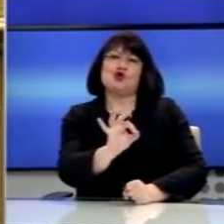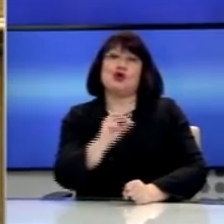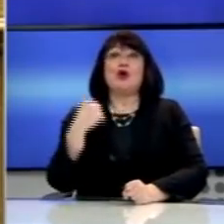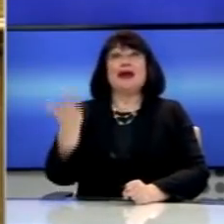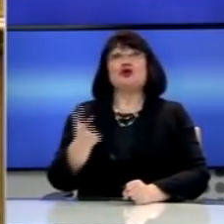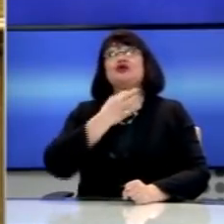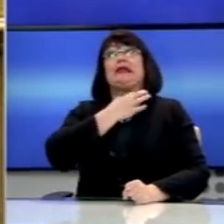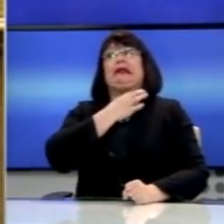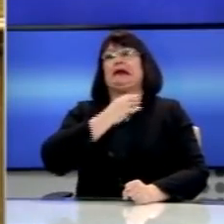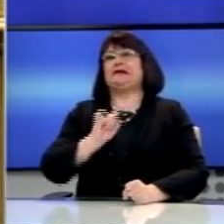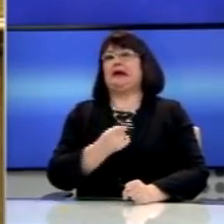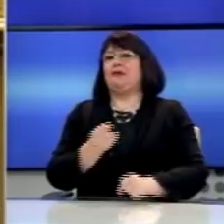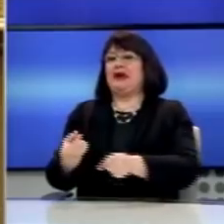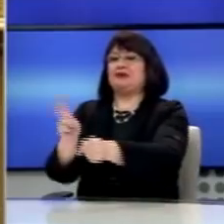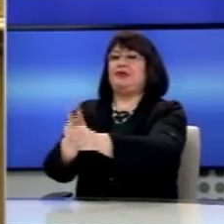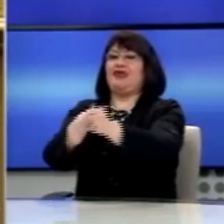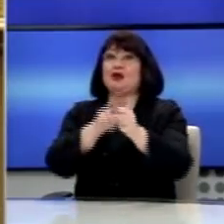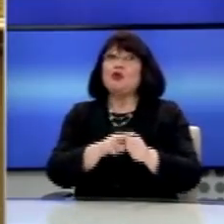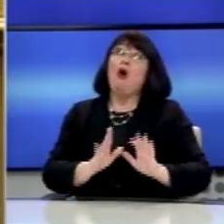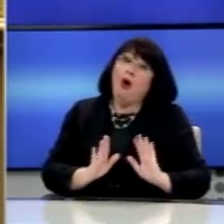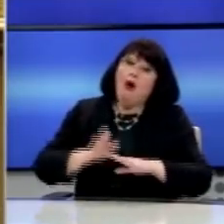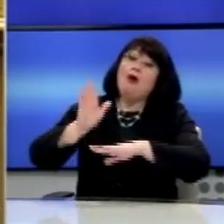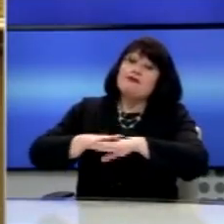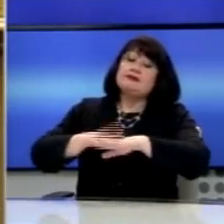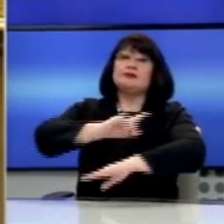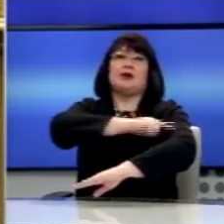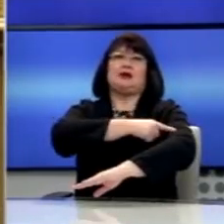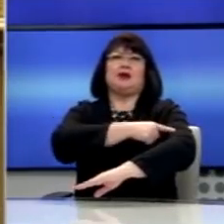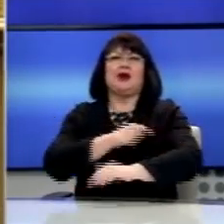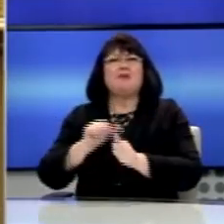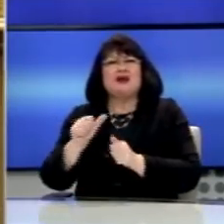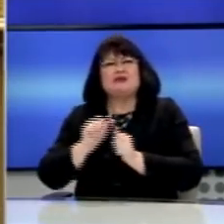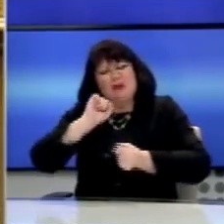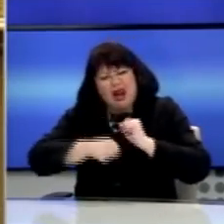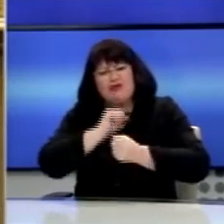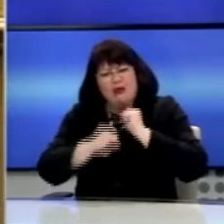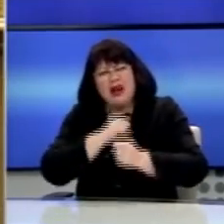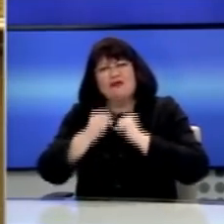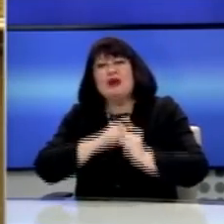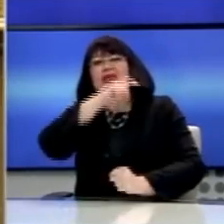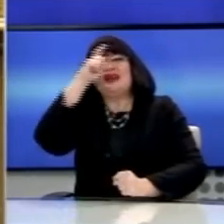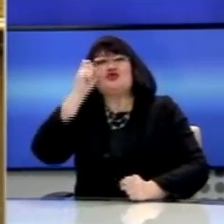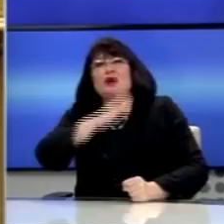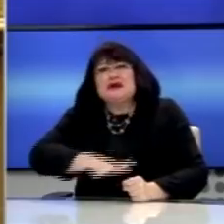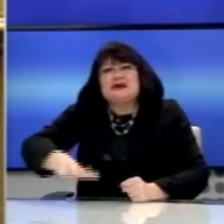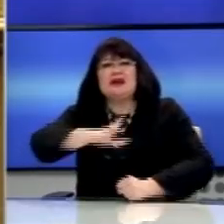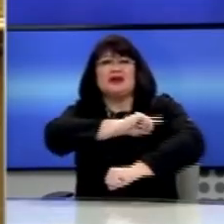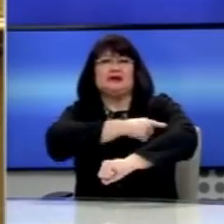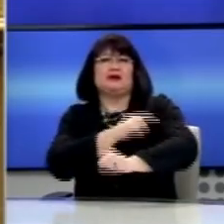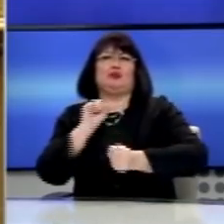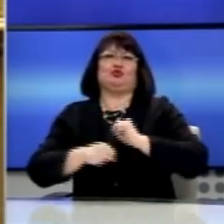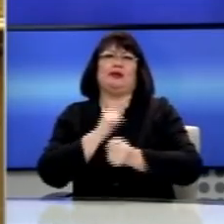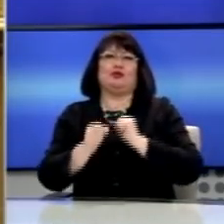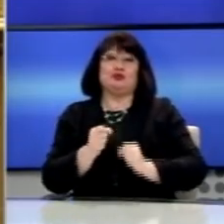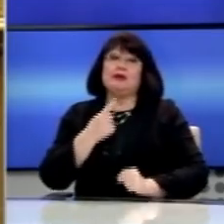ΜΕΘ. Στοχοποιήσατε τους γιατρούς που μήνες τώρα δίνουν τη μάχη σε δύσκολες συνθήκες, τις